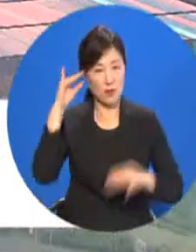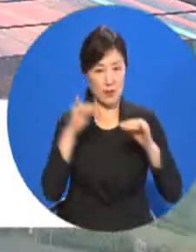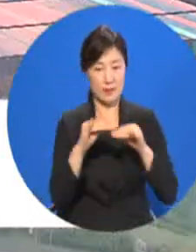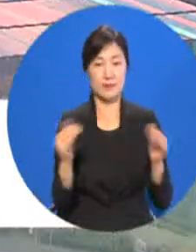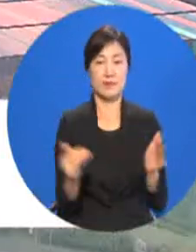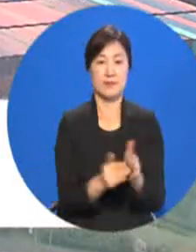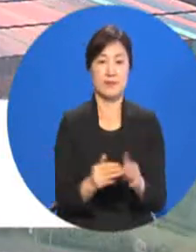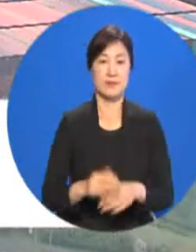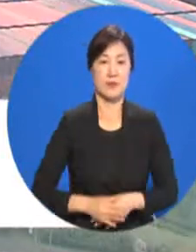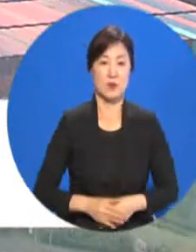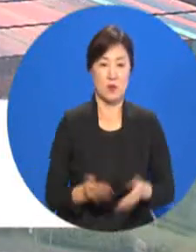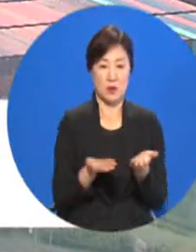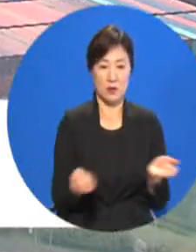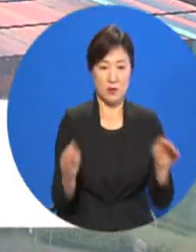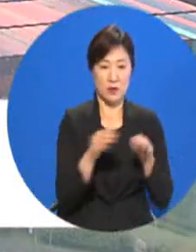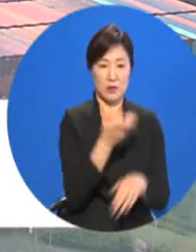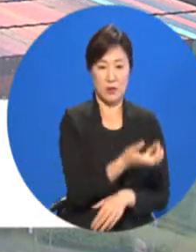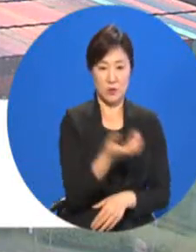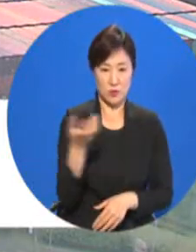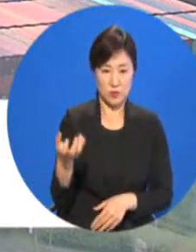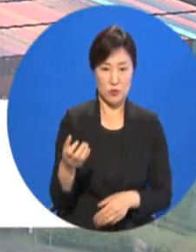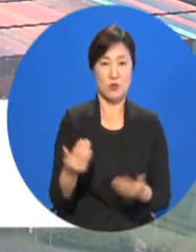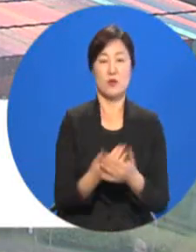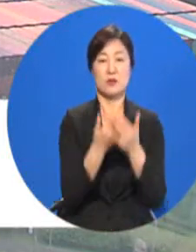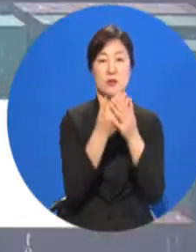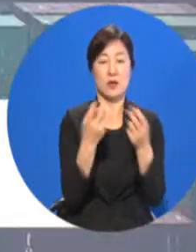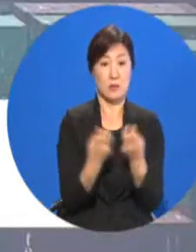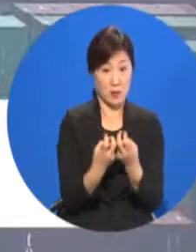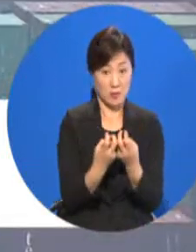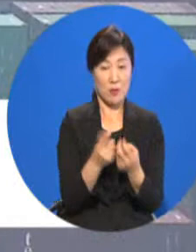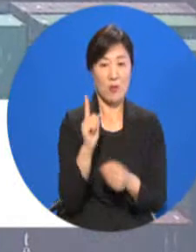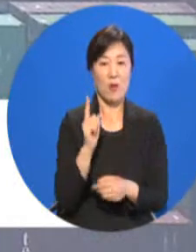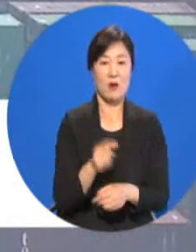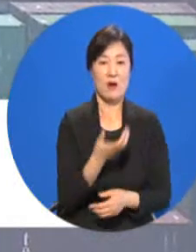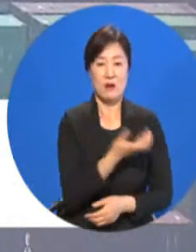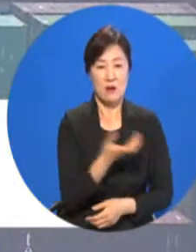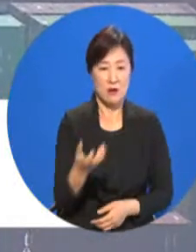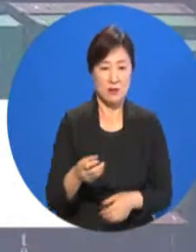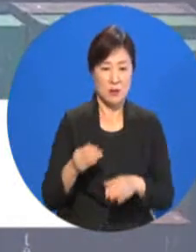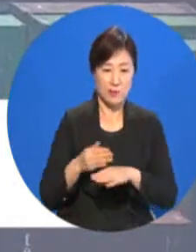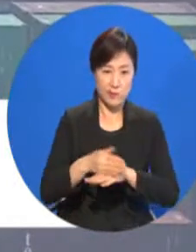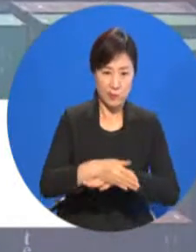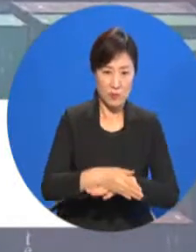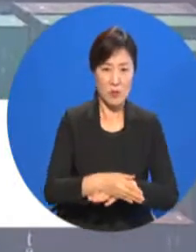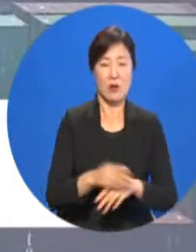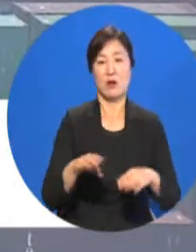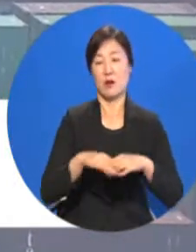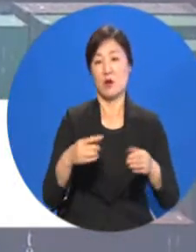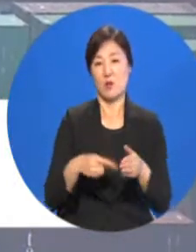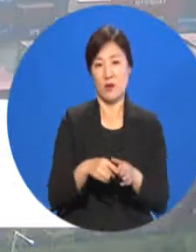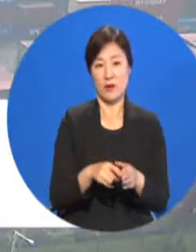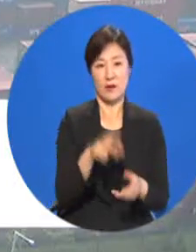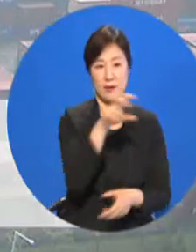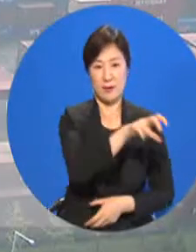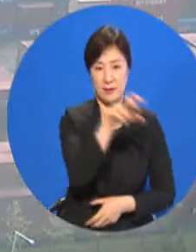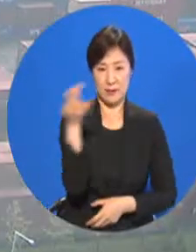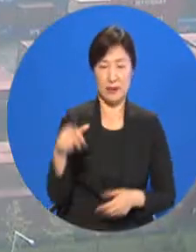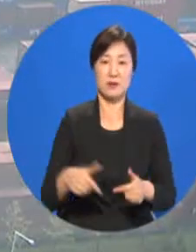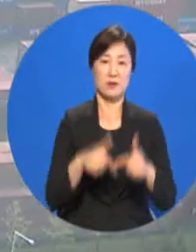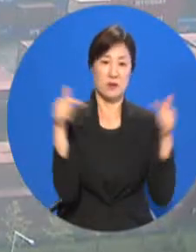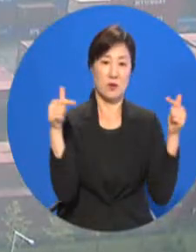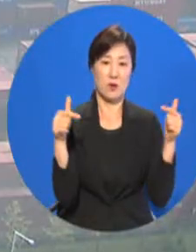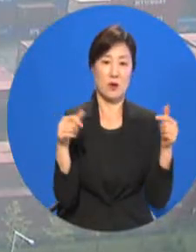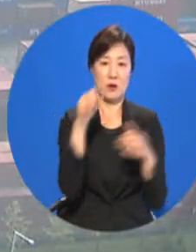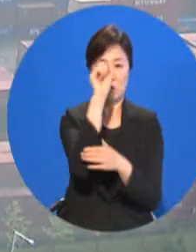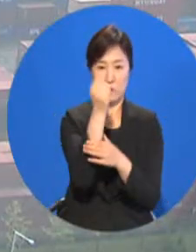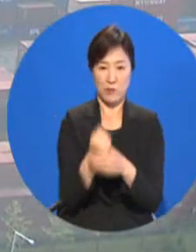함께 컨테이너부두 활성화 방안으로는 상하차 지연 문제를 해결하기 위한 야적 크레인 확충과 노후 하역